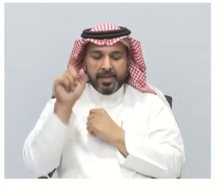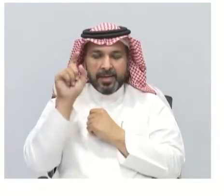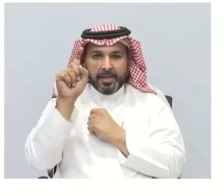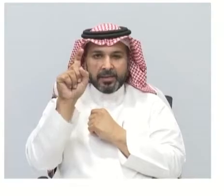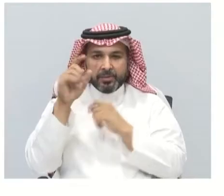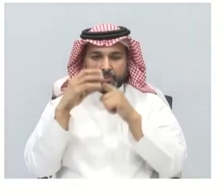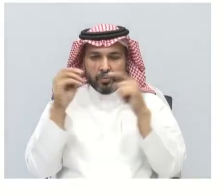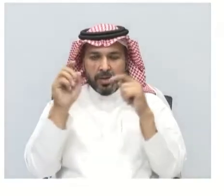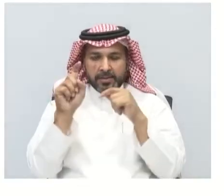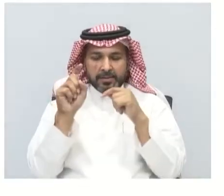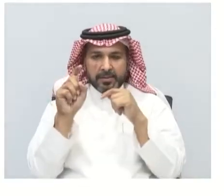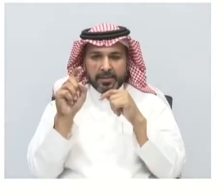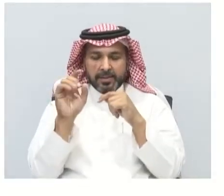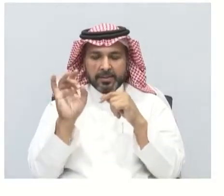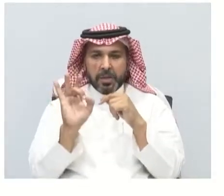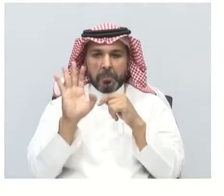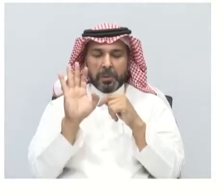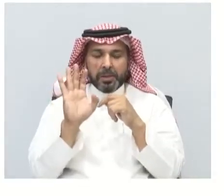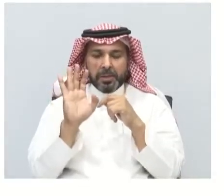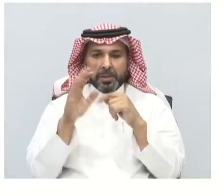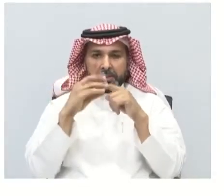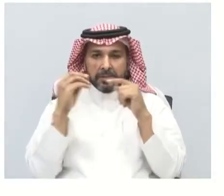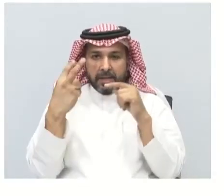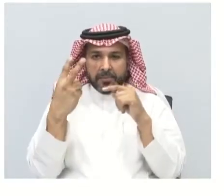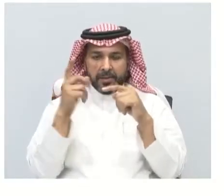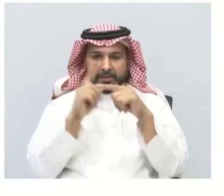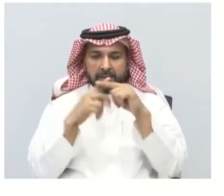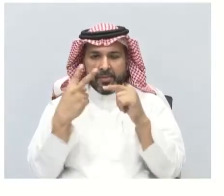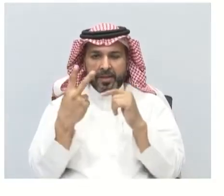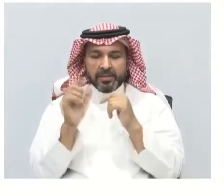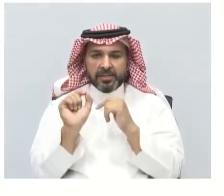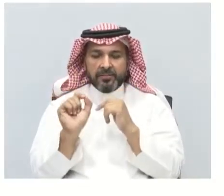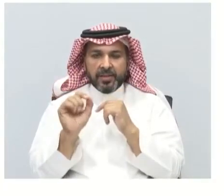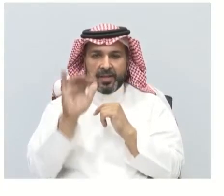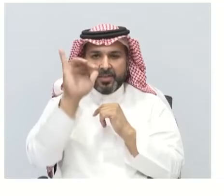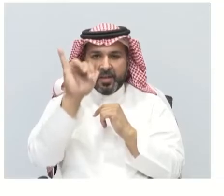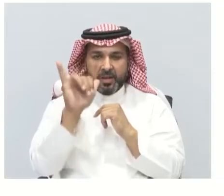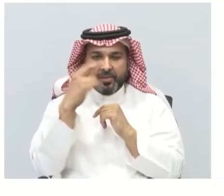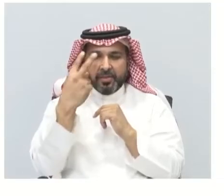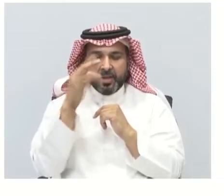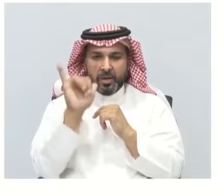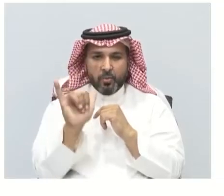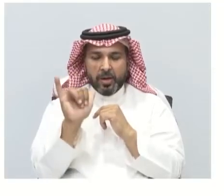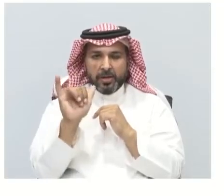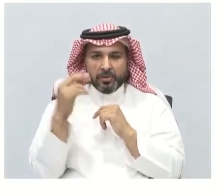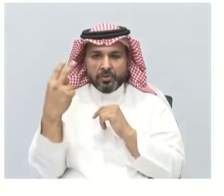واي سالب اكس زائد اكس بصفر سالب ا زئ ا بصفر اذا 2 واي يساوي صفر وبالتالي قيمه ال كم هنا